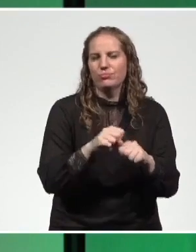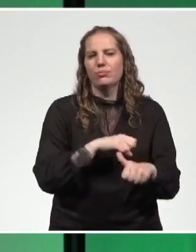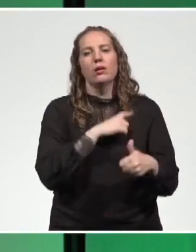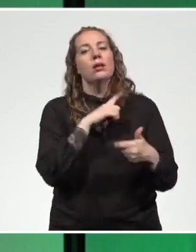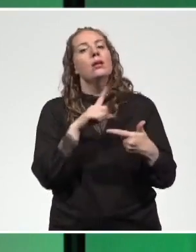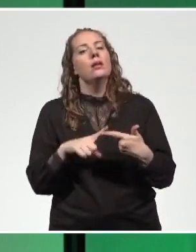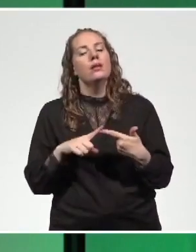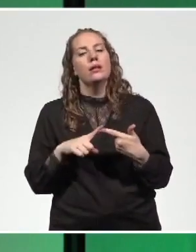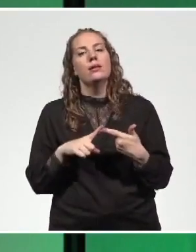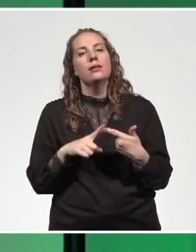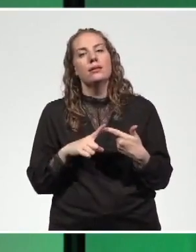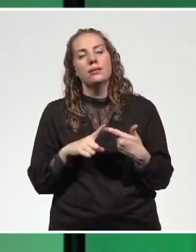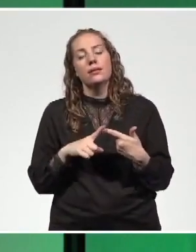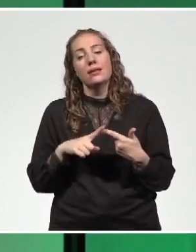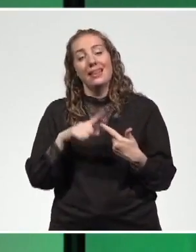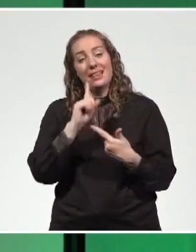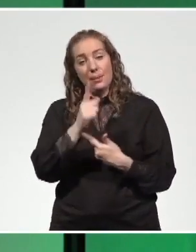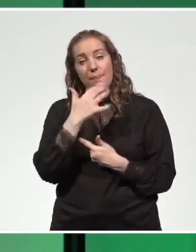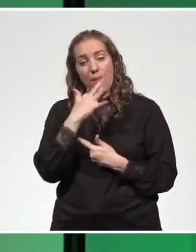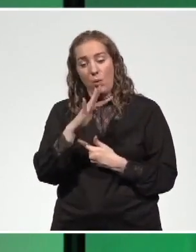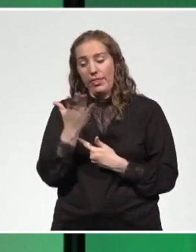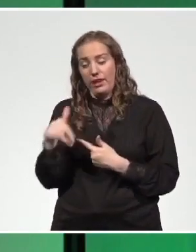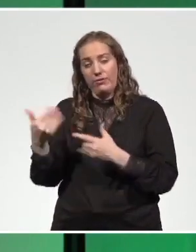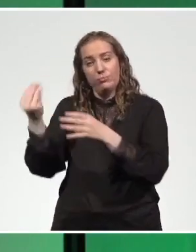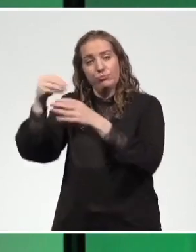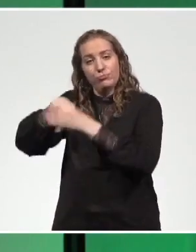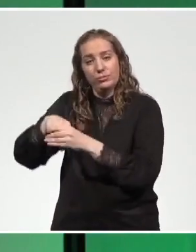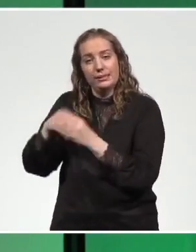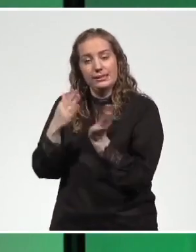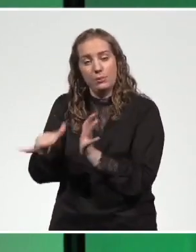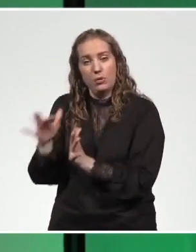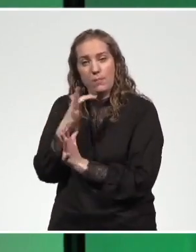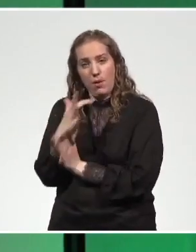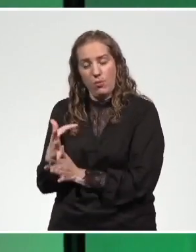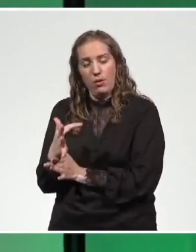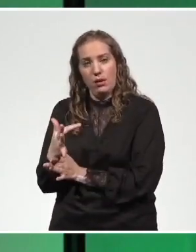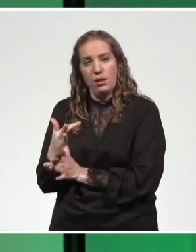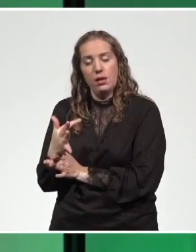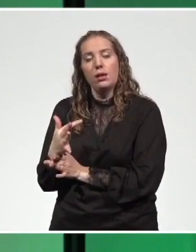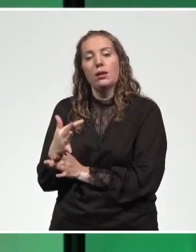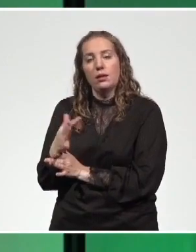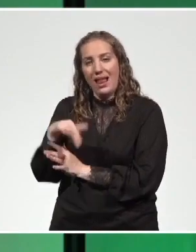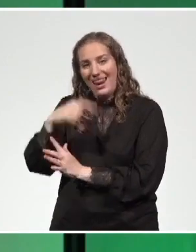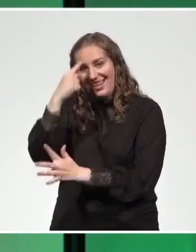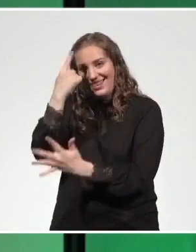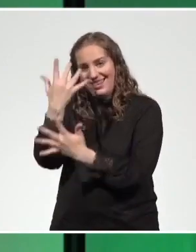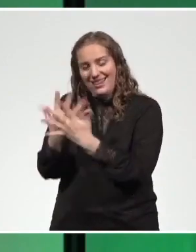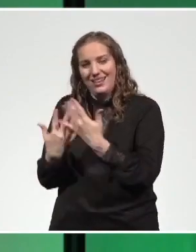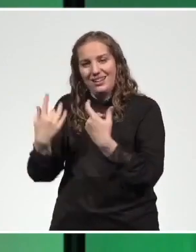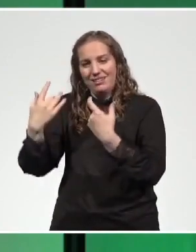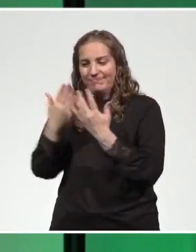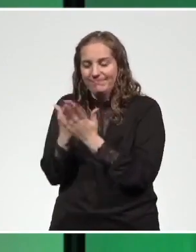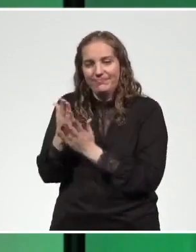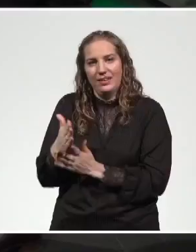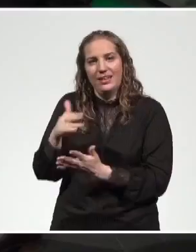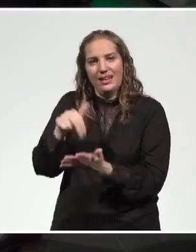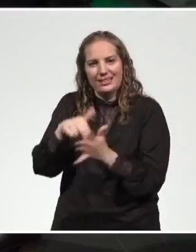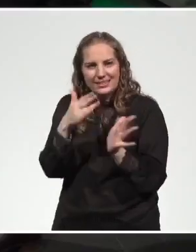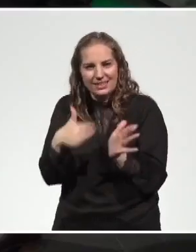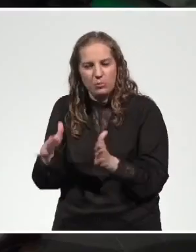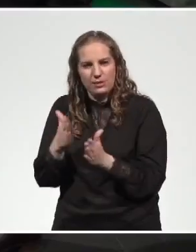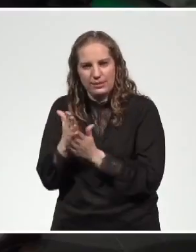að taka þessi málin í skipulagsmál og þar eru tillögur á borðinu í gegnum landskipulagsstefnu sem að